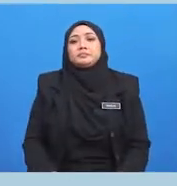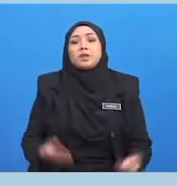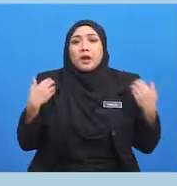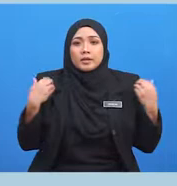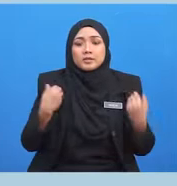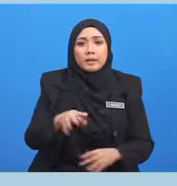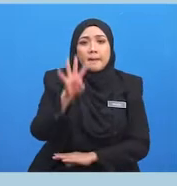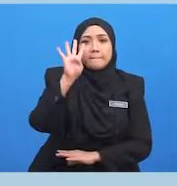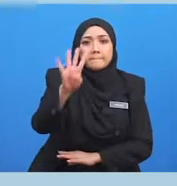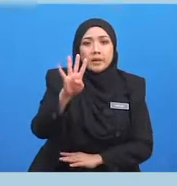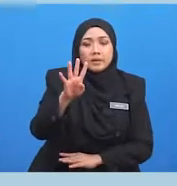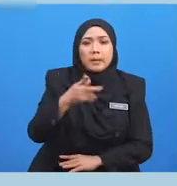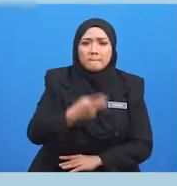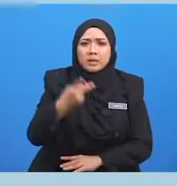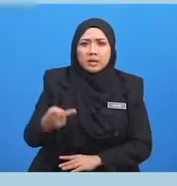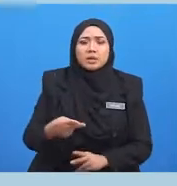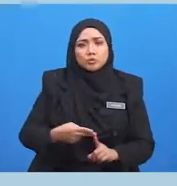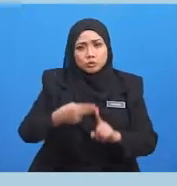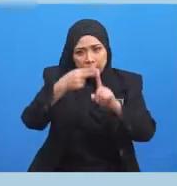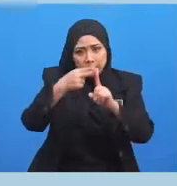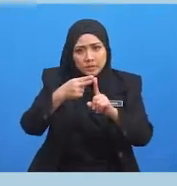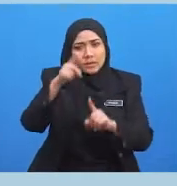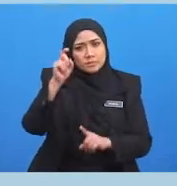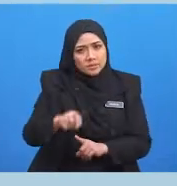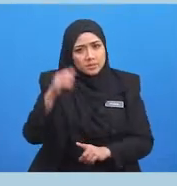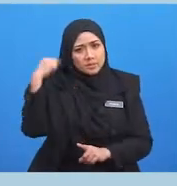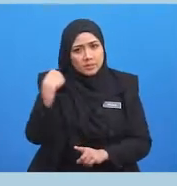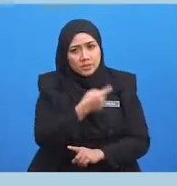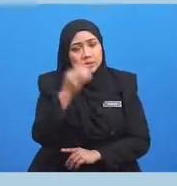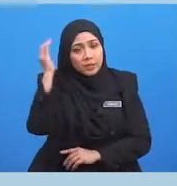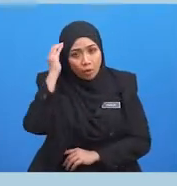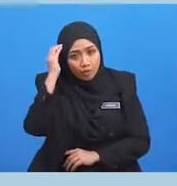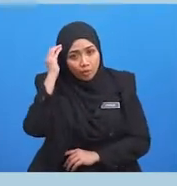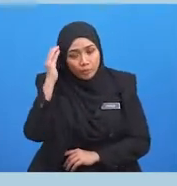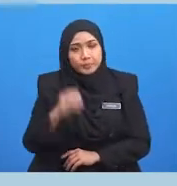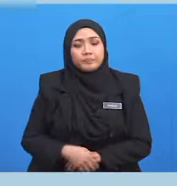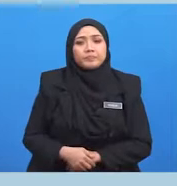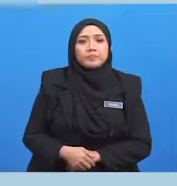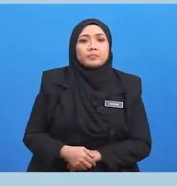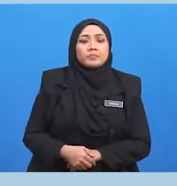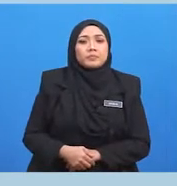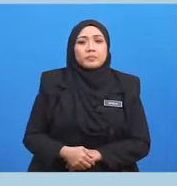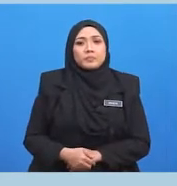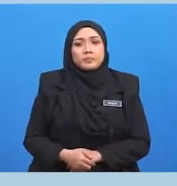diambil perhatian. Jom kita bersama-sama lihat 4 perkara ini.